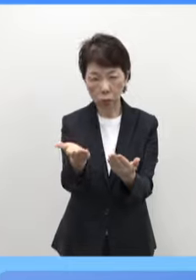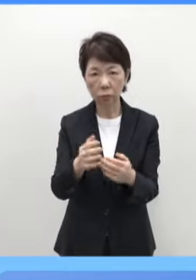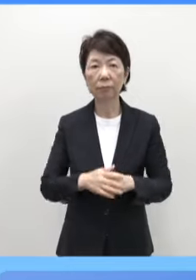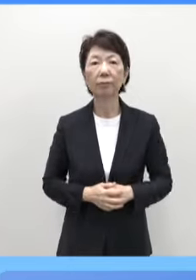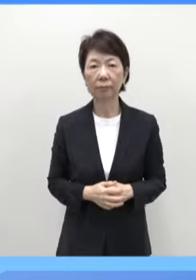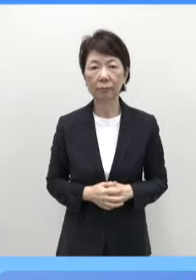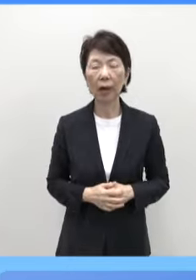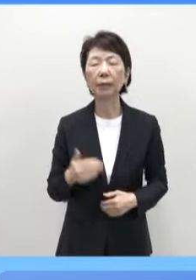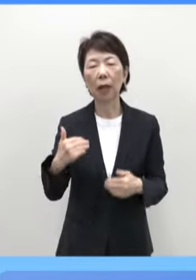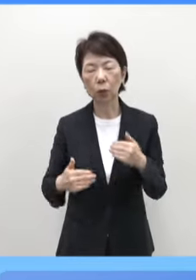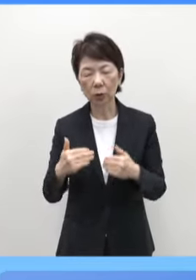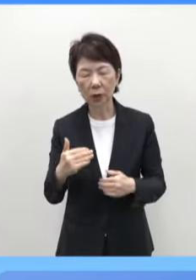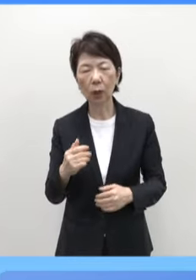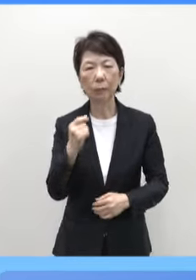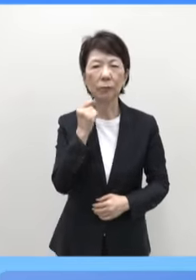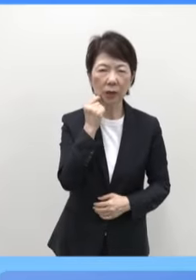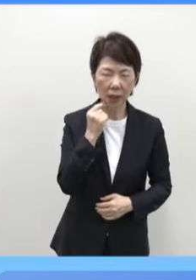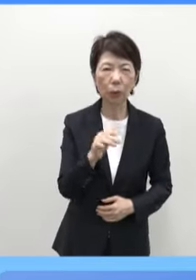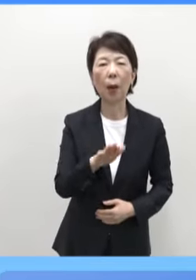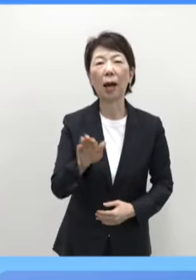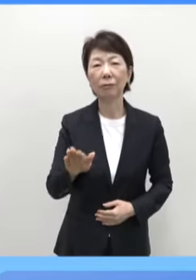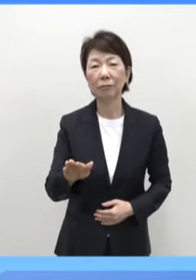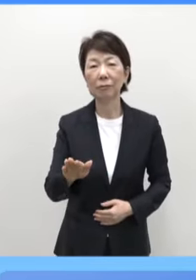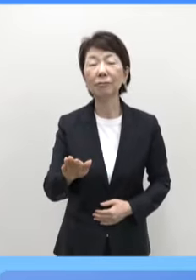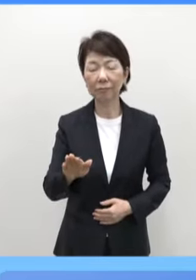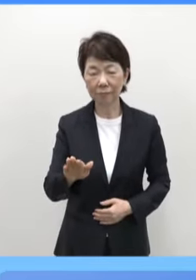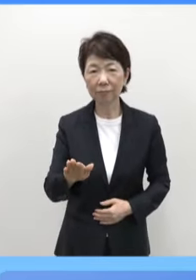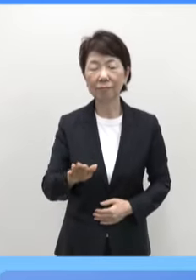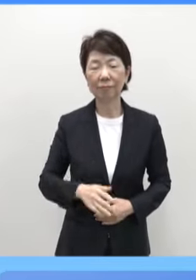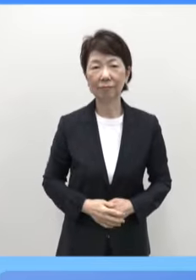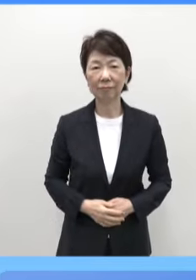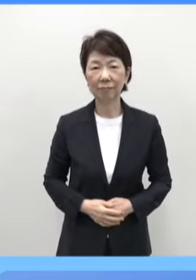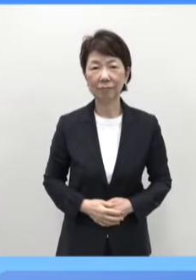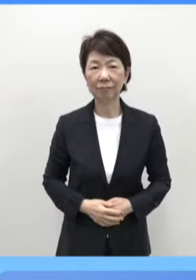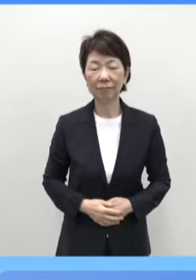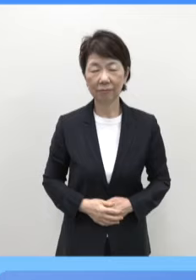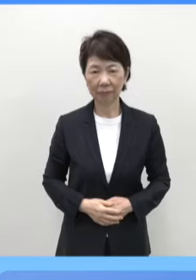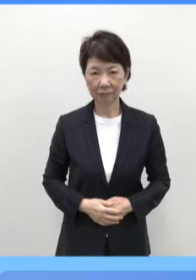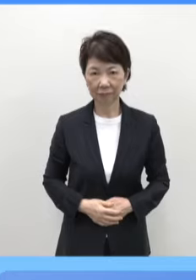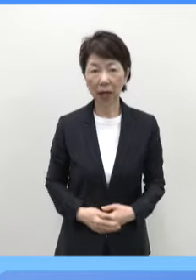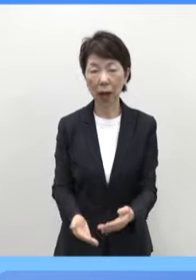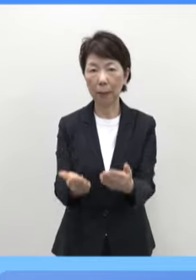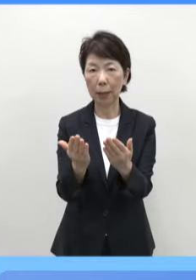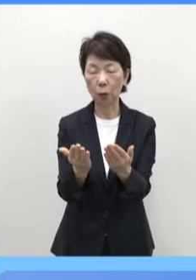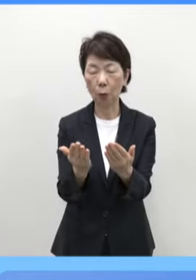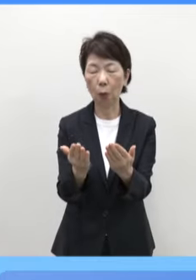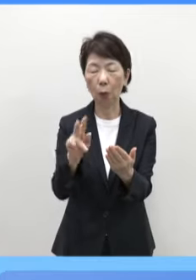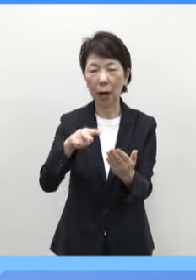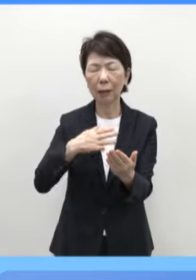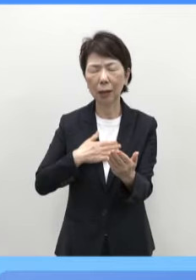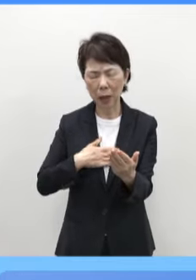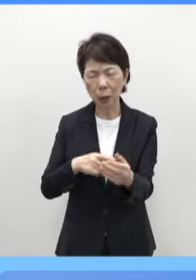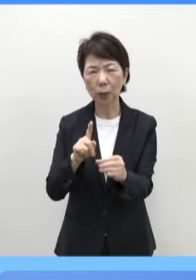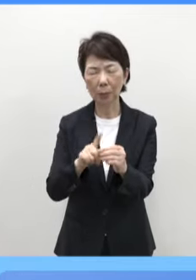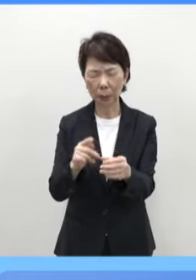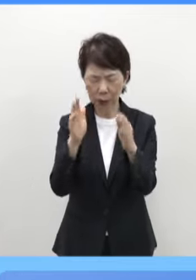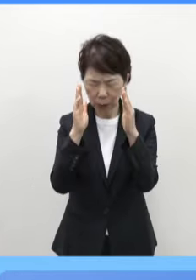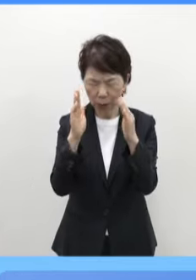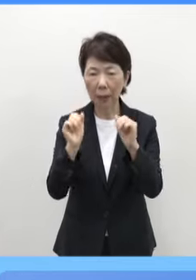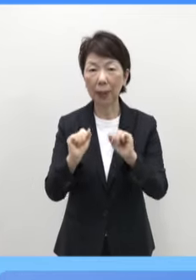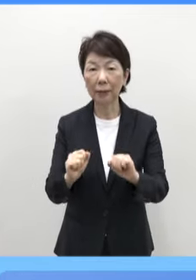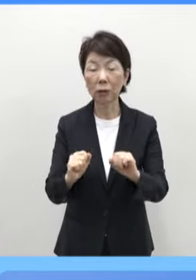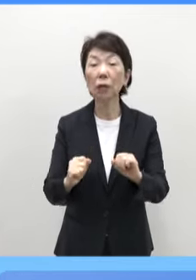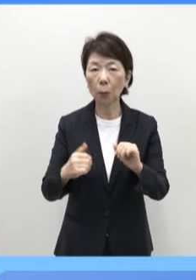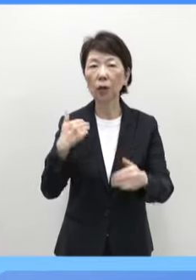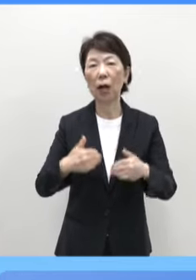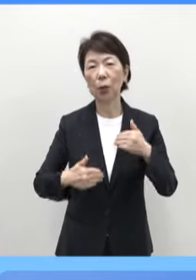楽しいことと難しいことがはっきりしていて、本当に理解するのに一生懸命で、毎日が